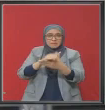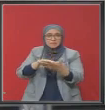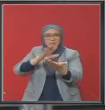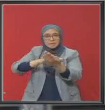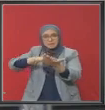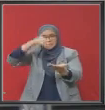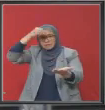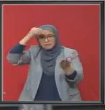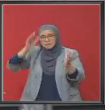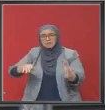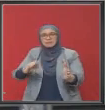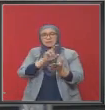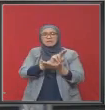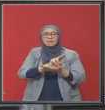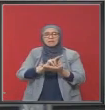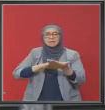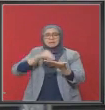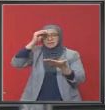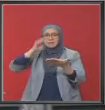mahasiswa terimakasih